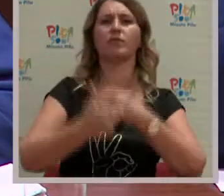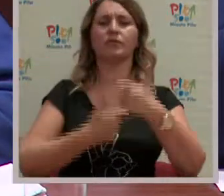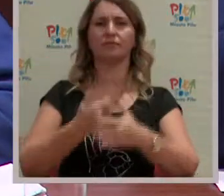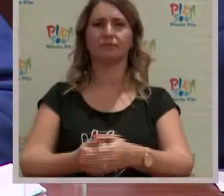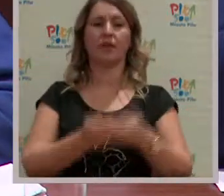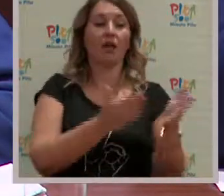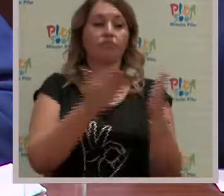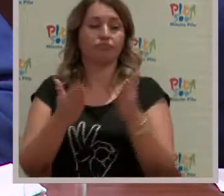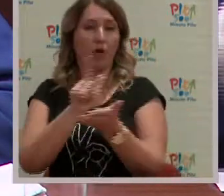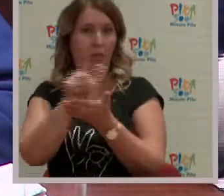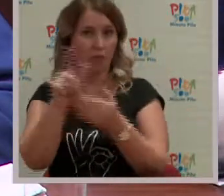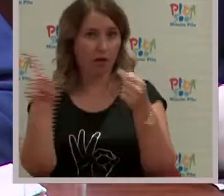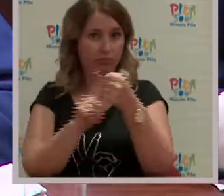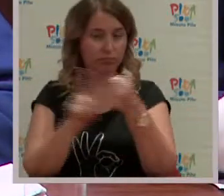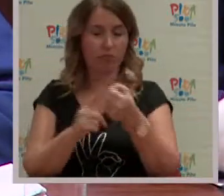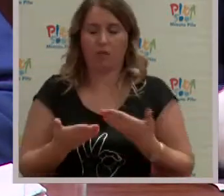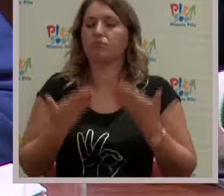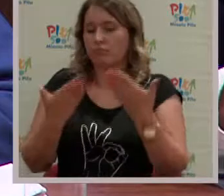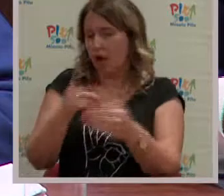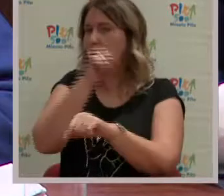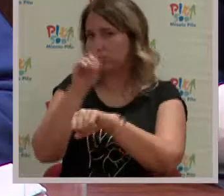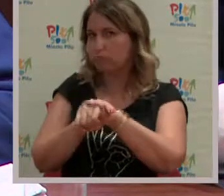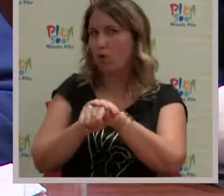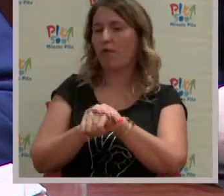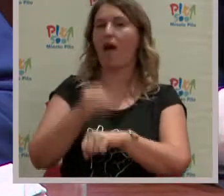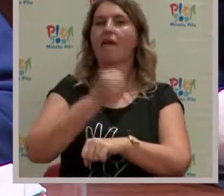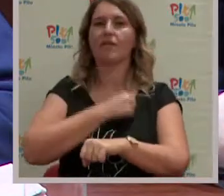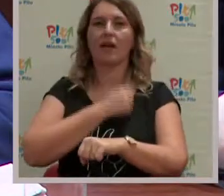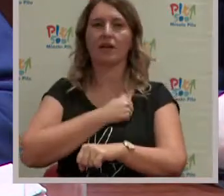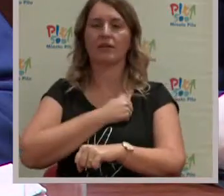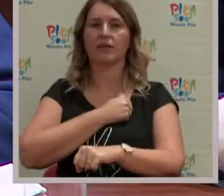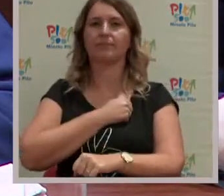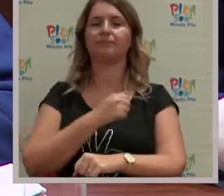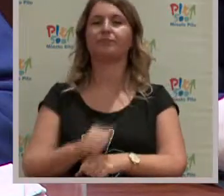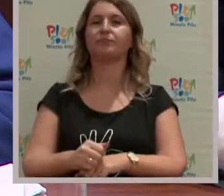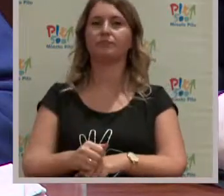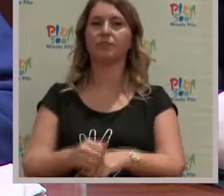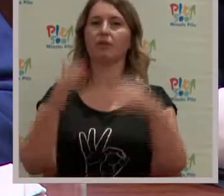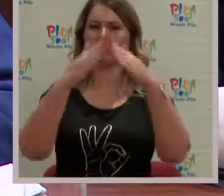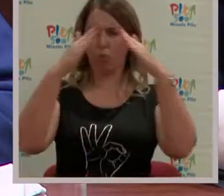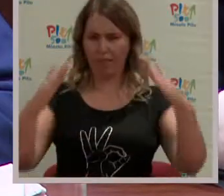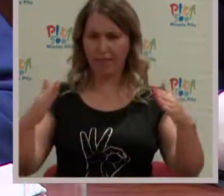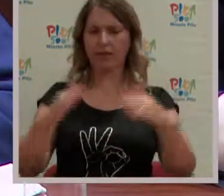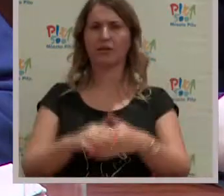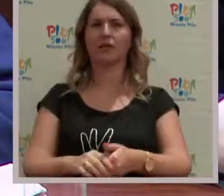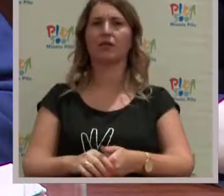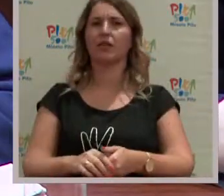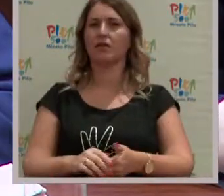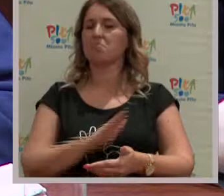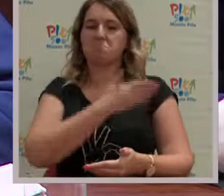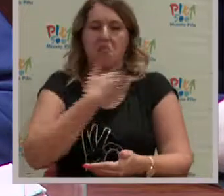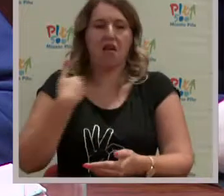Punkt 12. Wyrażenia zgody na wynajęcie i wydzierżawienie nieruchomości oraz